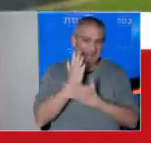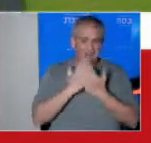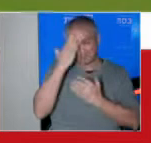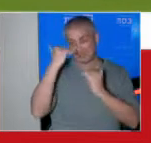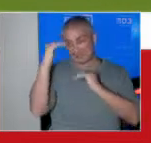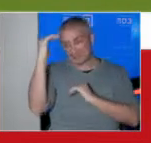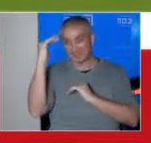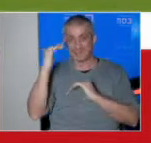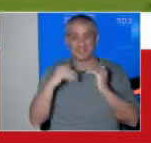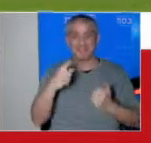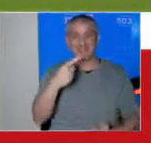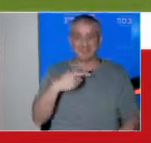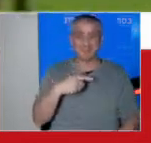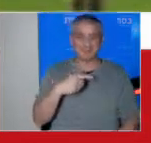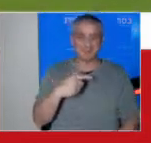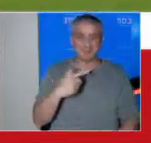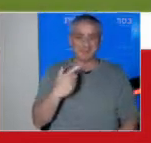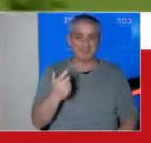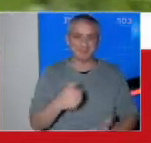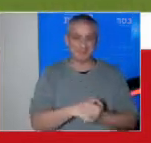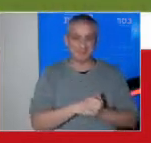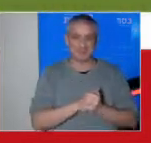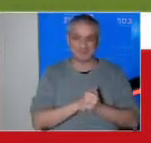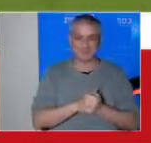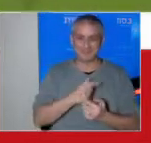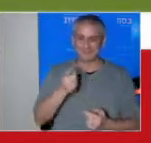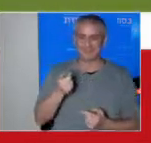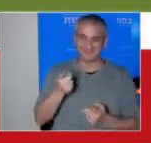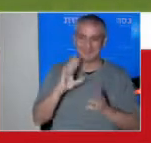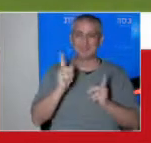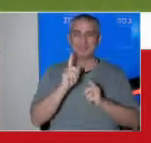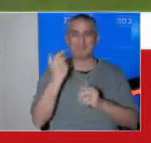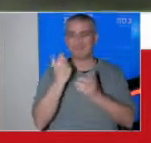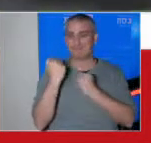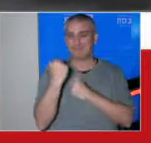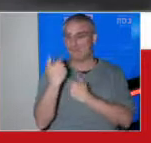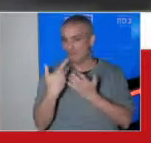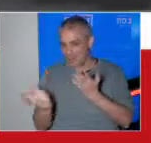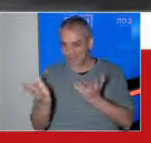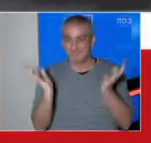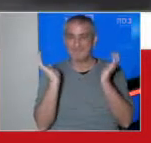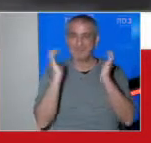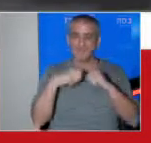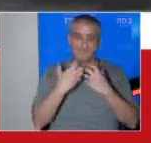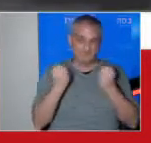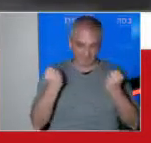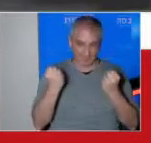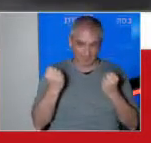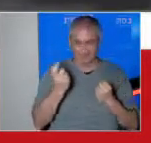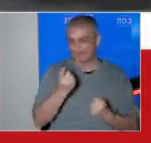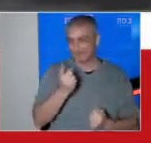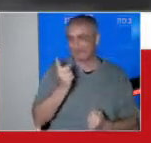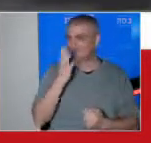יותר, חלקם פחות, שהמטרה היא בעצם פעם אחת להציל את המועדון מחדלות פיראון ופירוק, שזה משהו שעוד לא היה